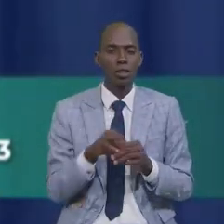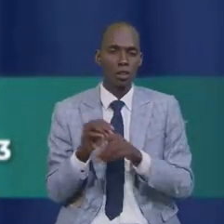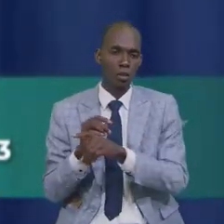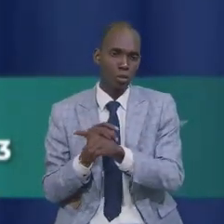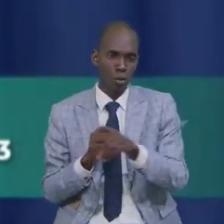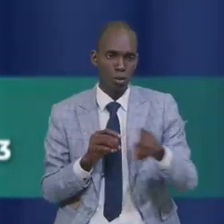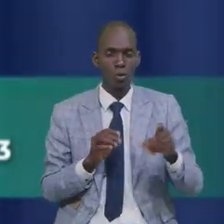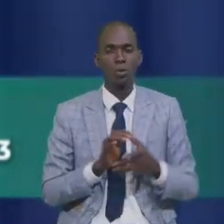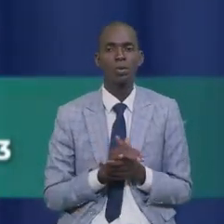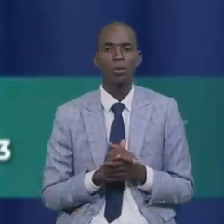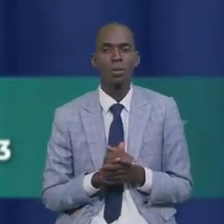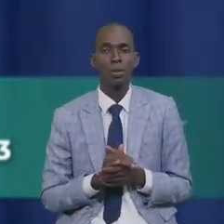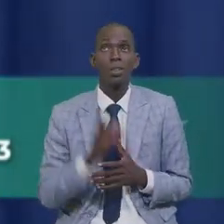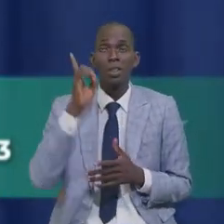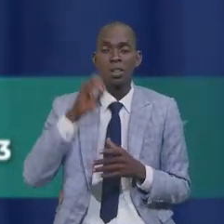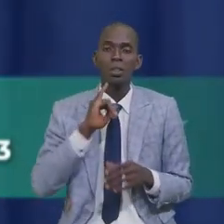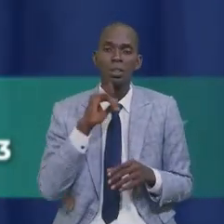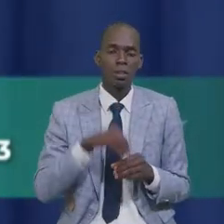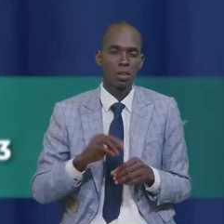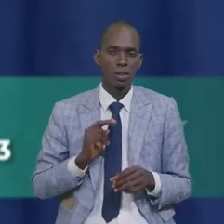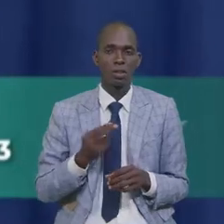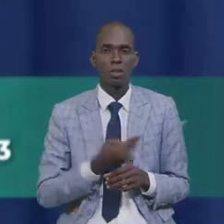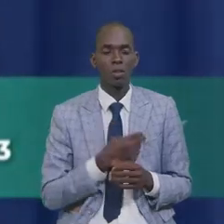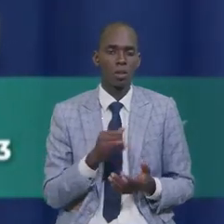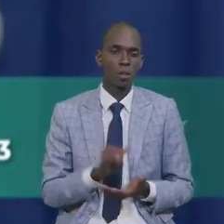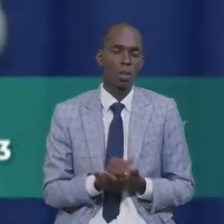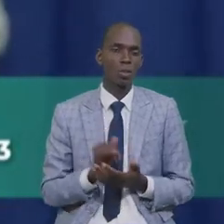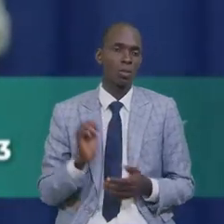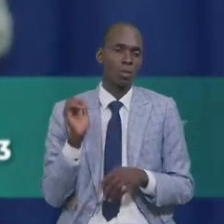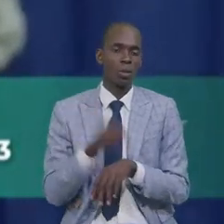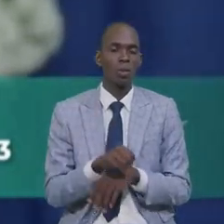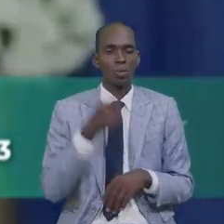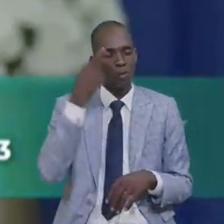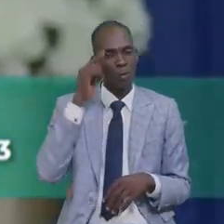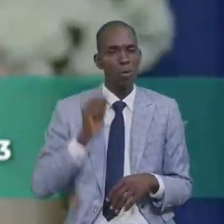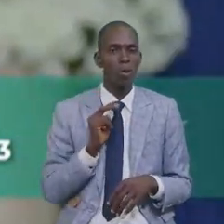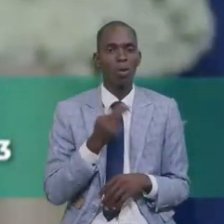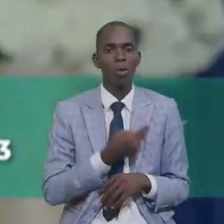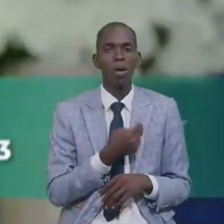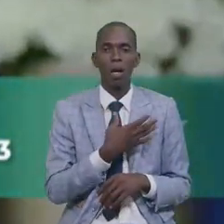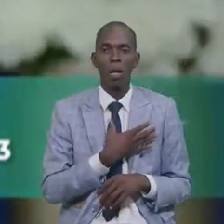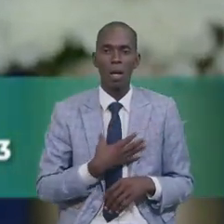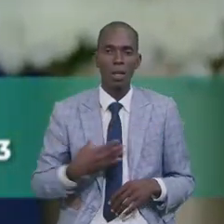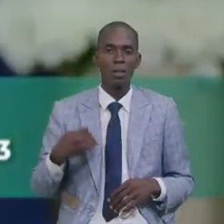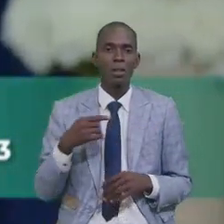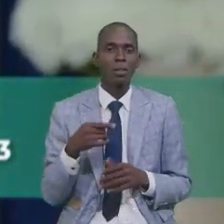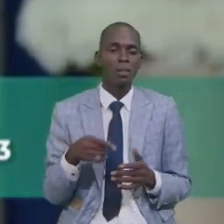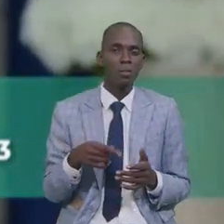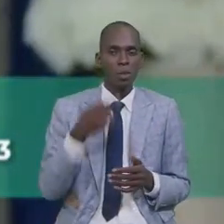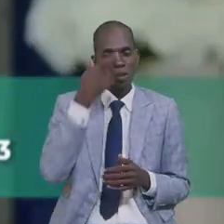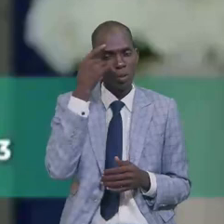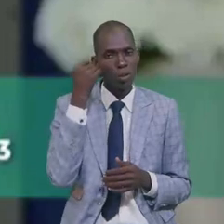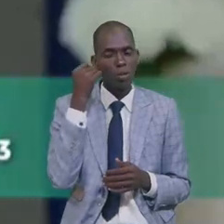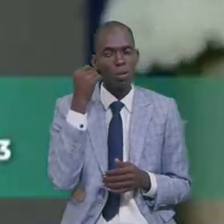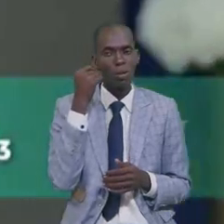monde. C'est celui-là qui est en nous, qui nous aide à vaincre. et il